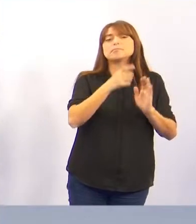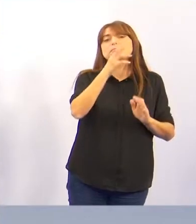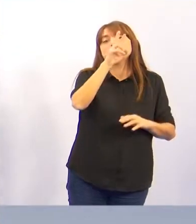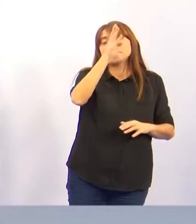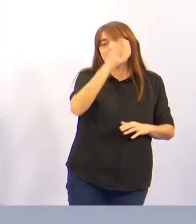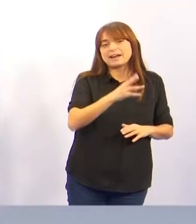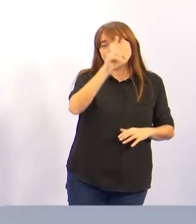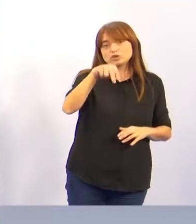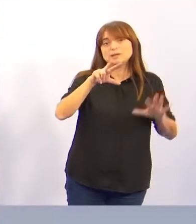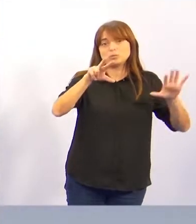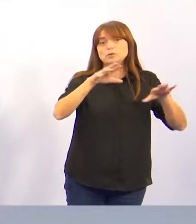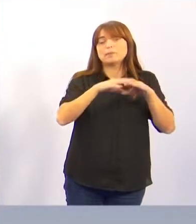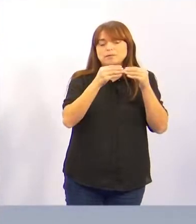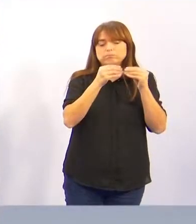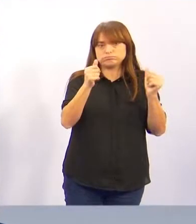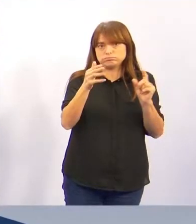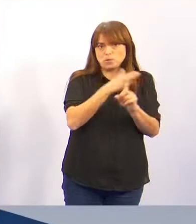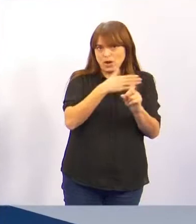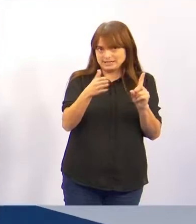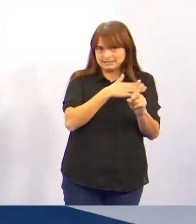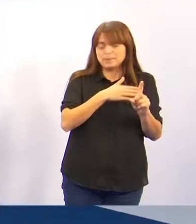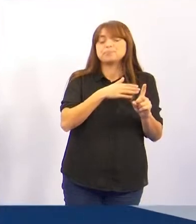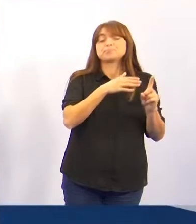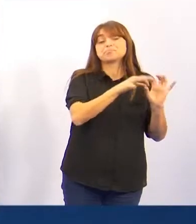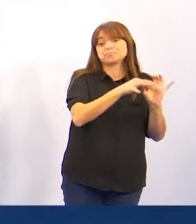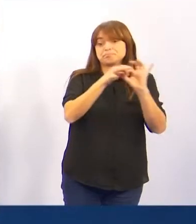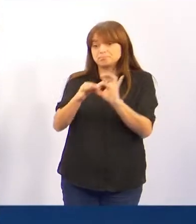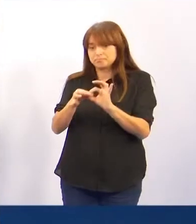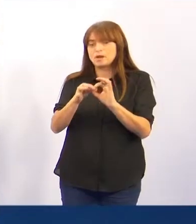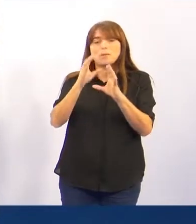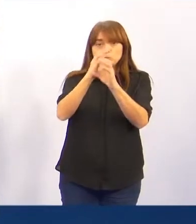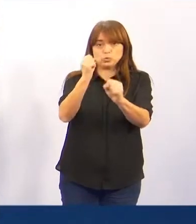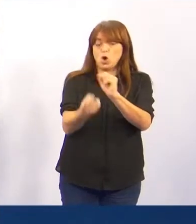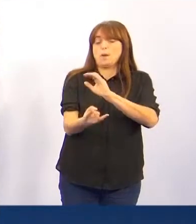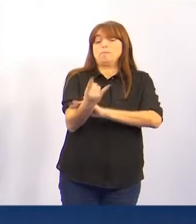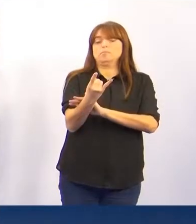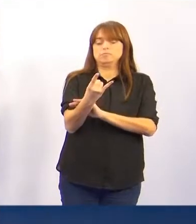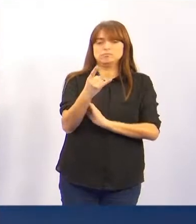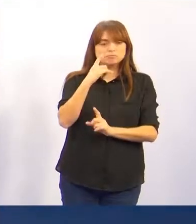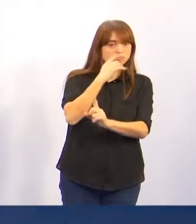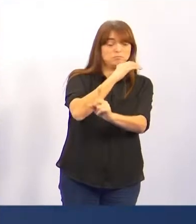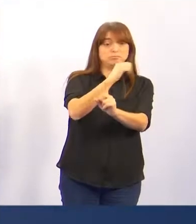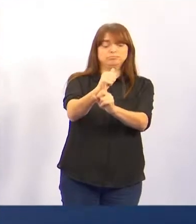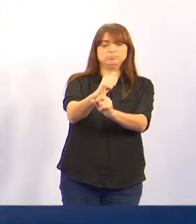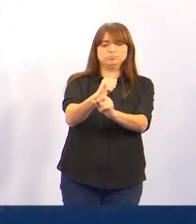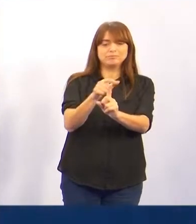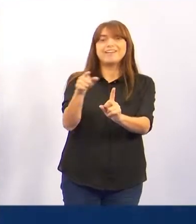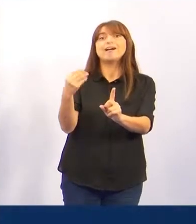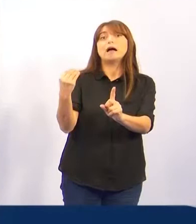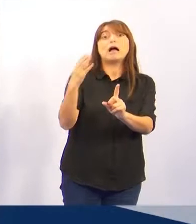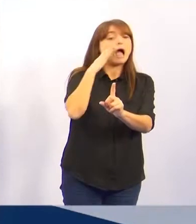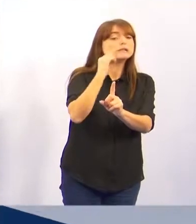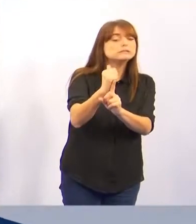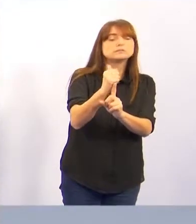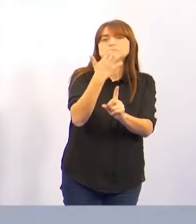quan se detecta un cas, el cas se pot detectar a diversos llocs, se pot detectar a serveis socials, se pot detectar als